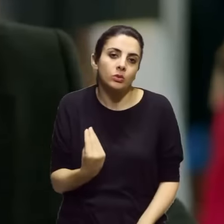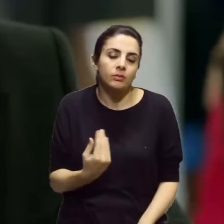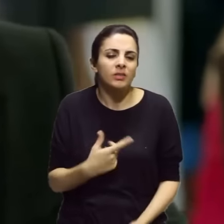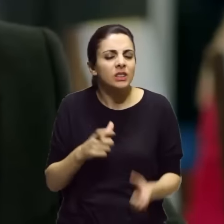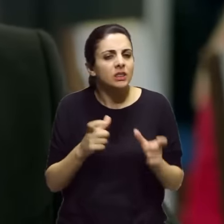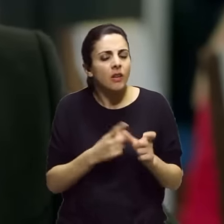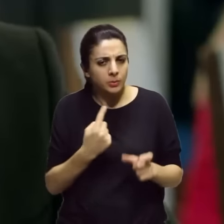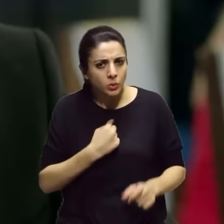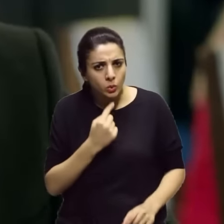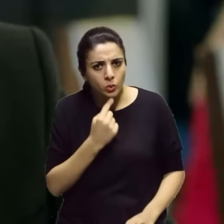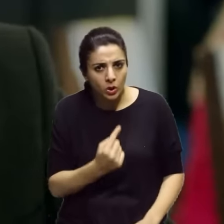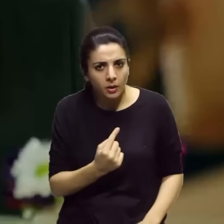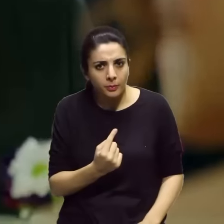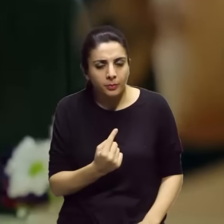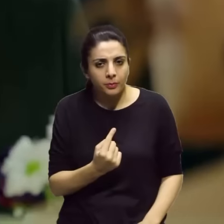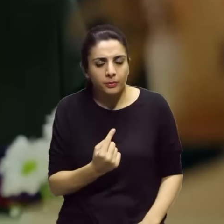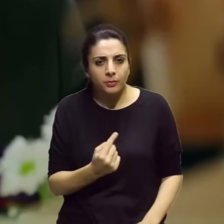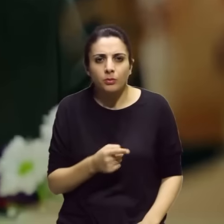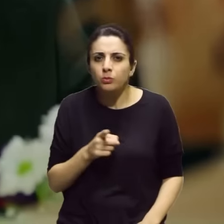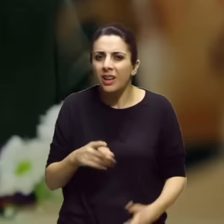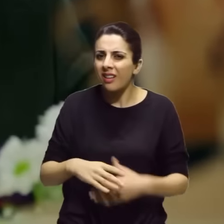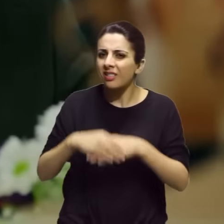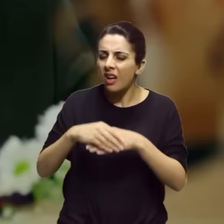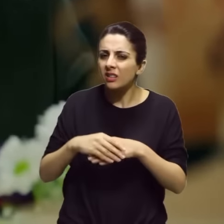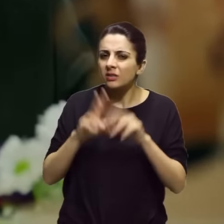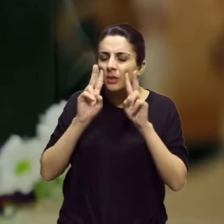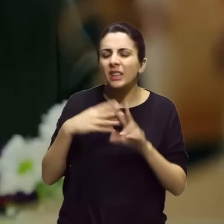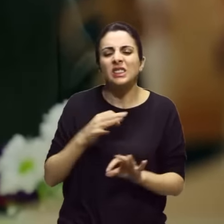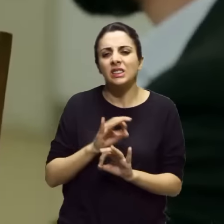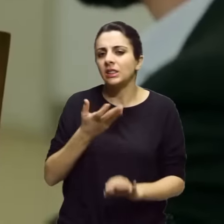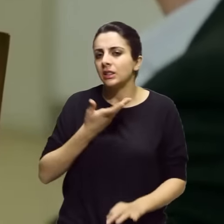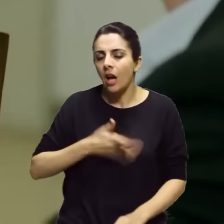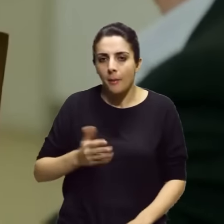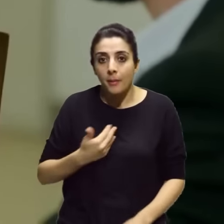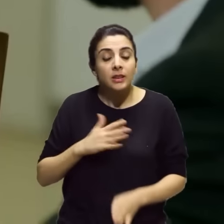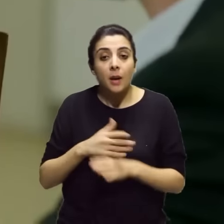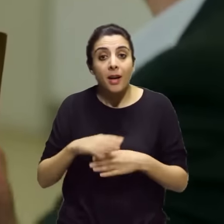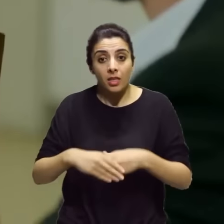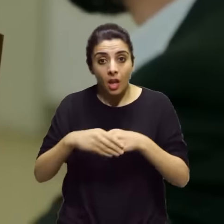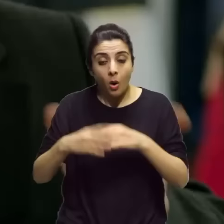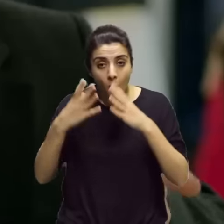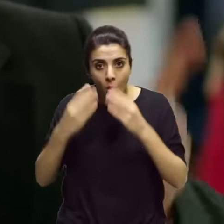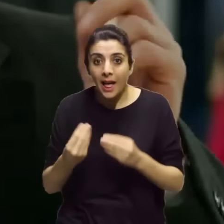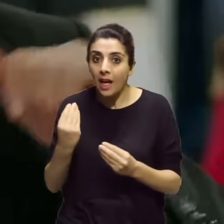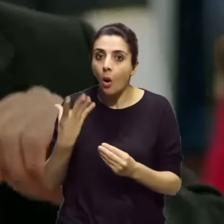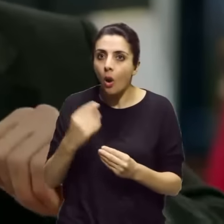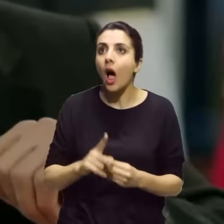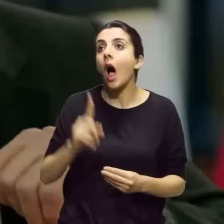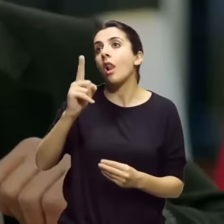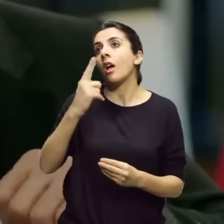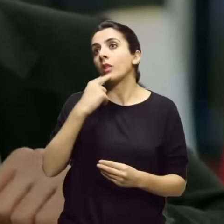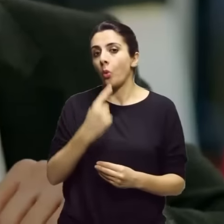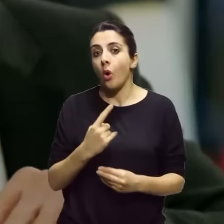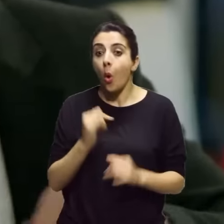Senin için ben sana bir şey söyleyeyim mi? Ben bu tanıştırma işlerini hiç sevmem. Çünkü tanıştırırsın. İyi olur, Allah'tan